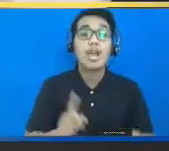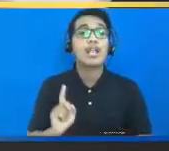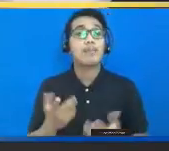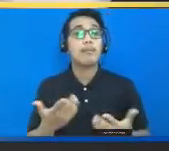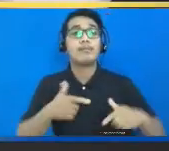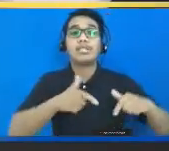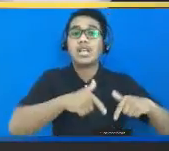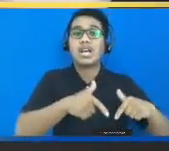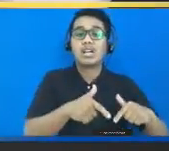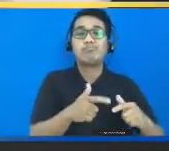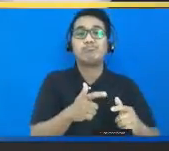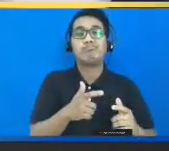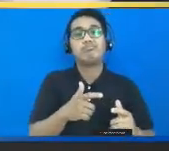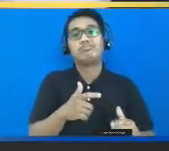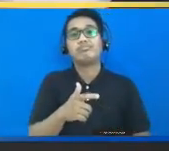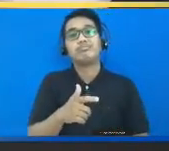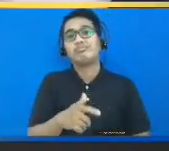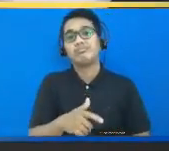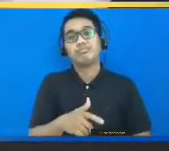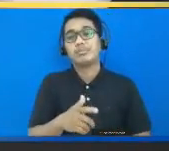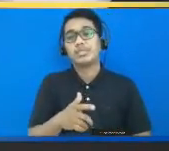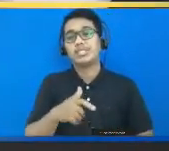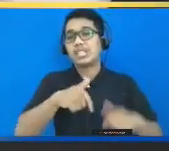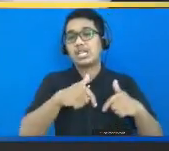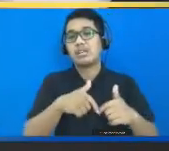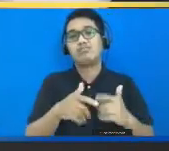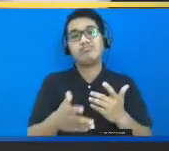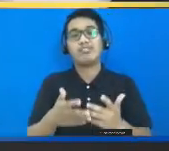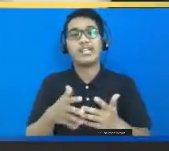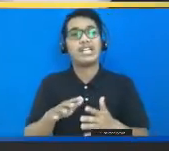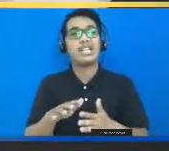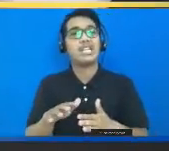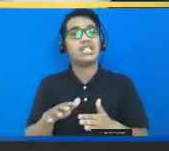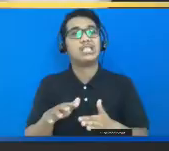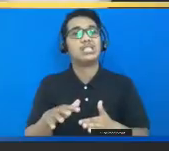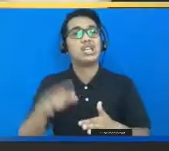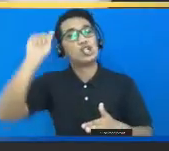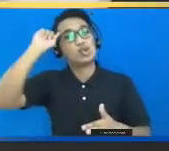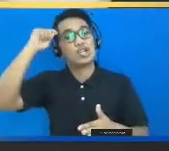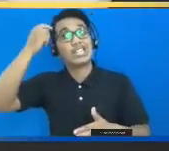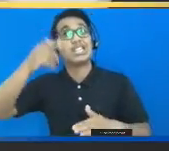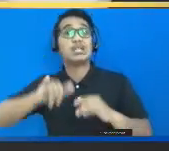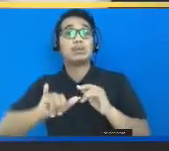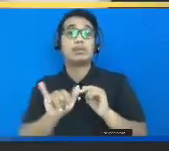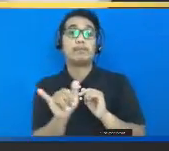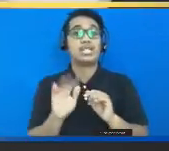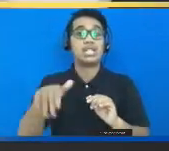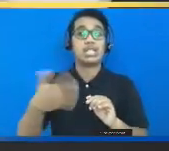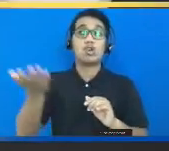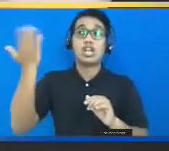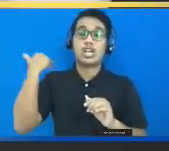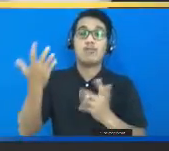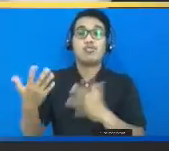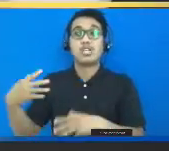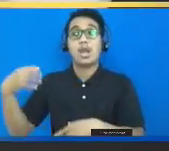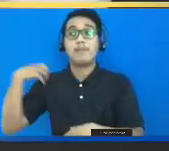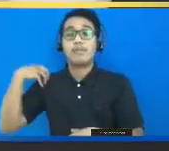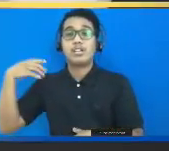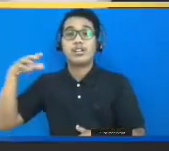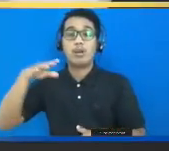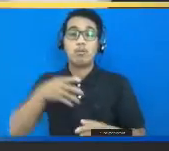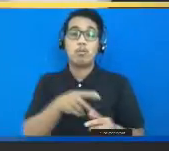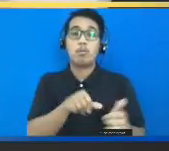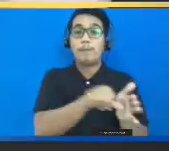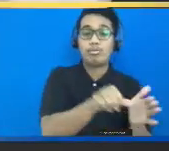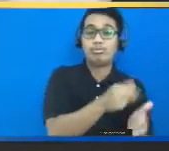semudah seperti mungkin tahun lalu ya pada saat Amerika lagi banyak stimulusnya mungkin dengan kayak gitu Baru